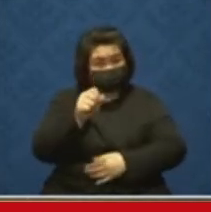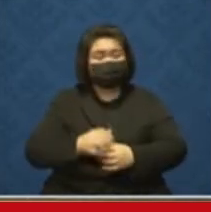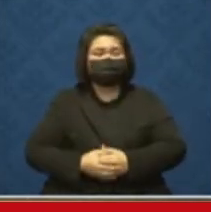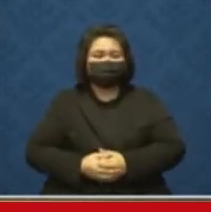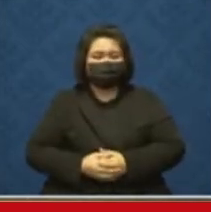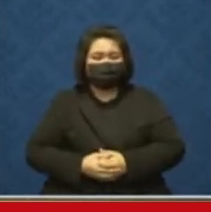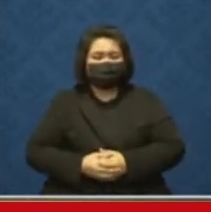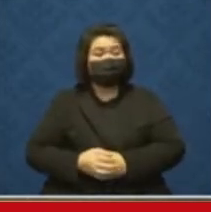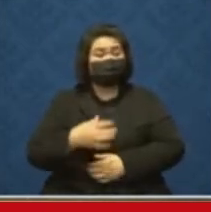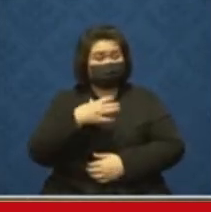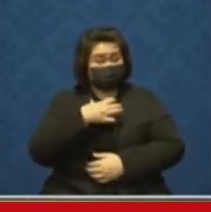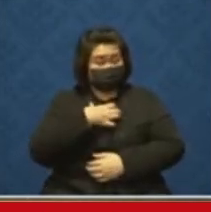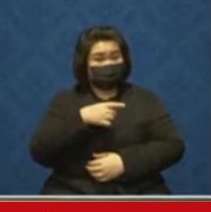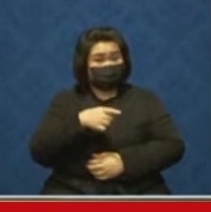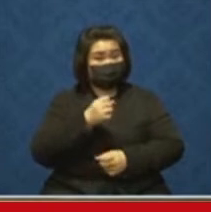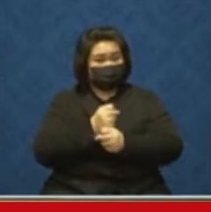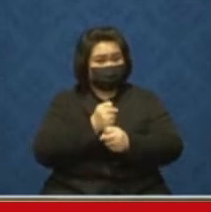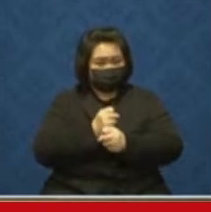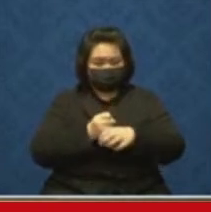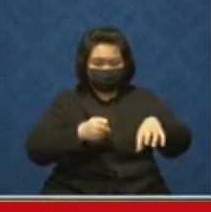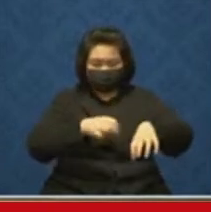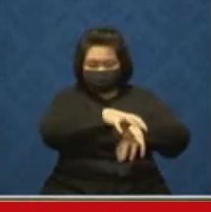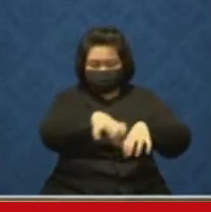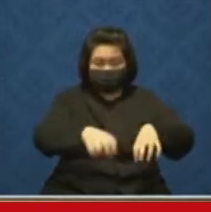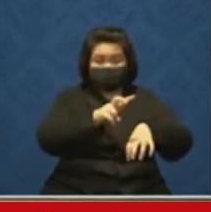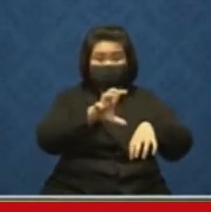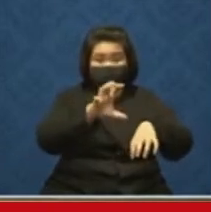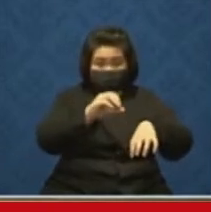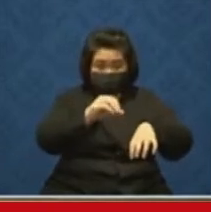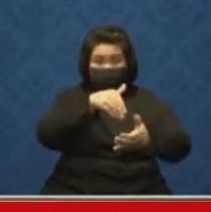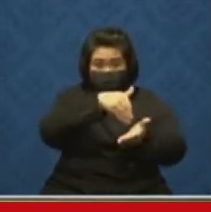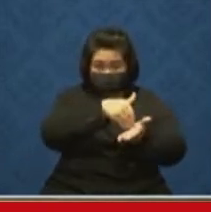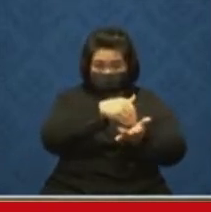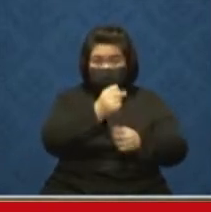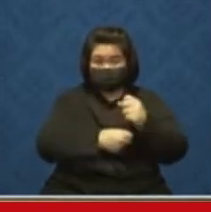เอือผรหมเก่าเพื่อใหได้งานใน 250 ศูยแรกปี 64